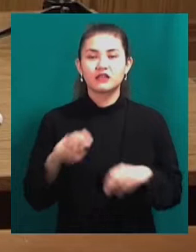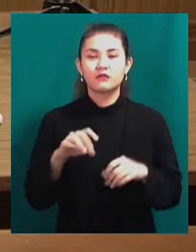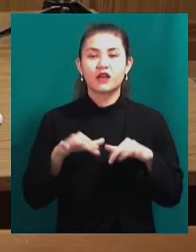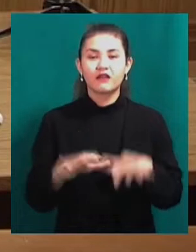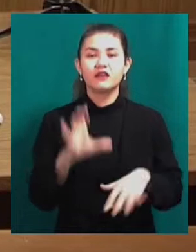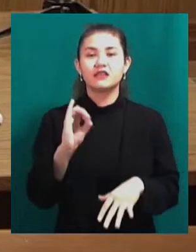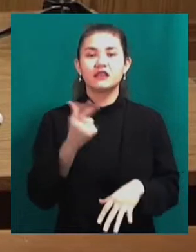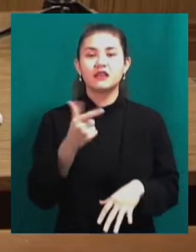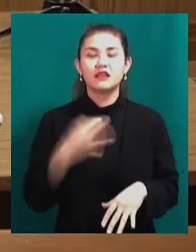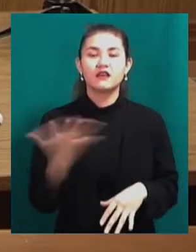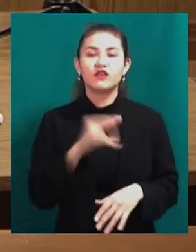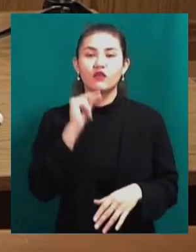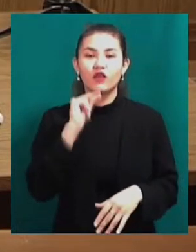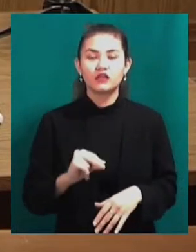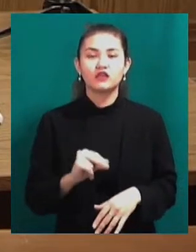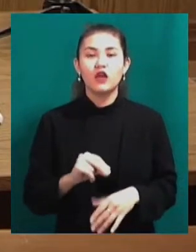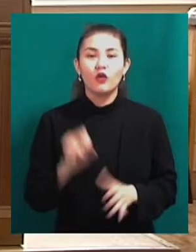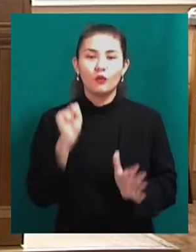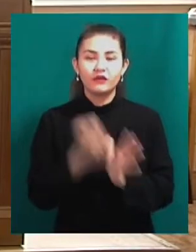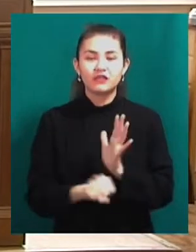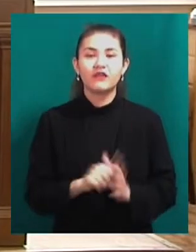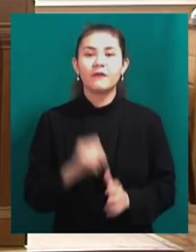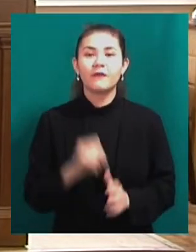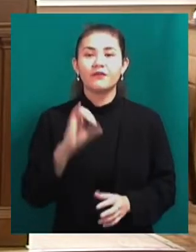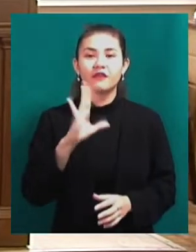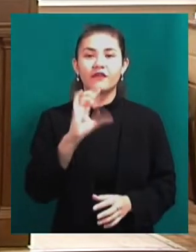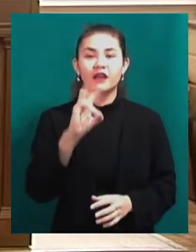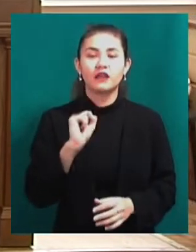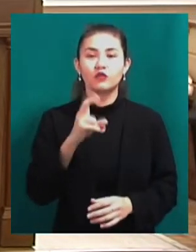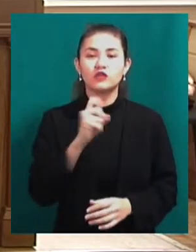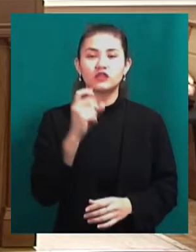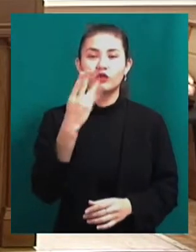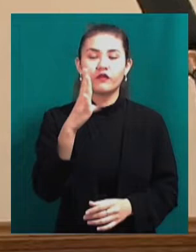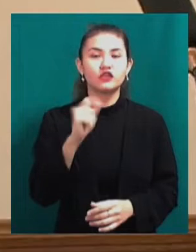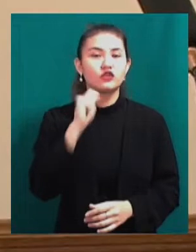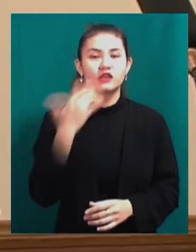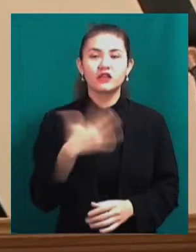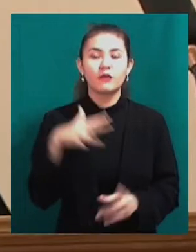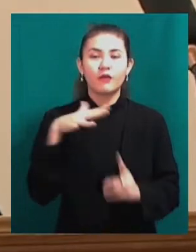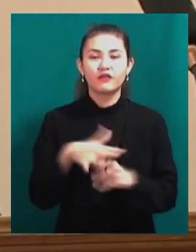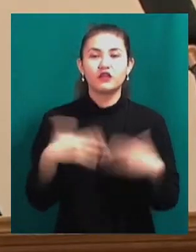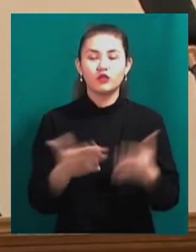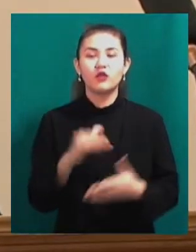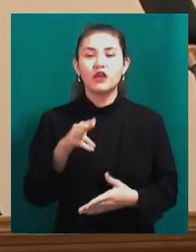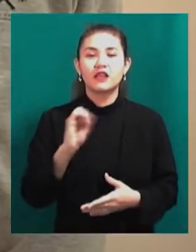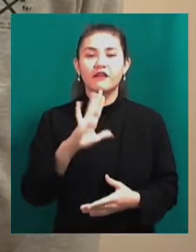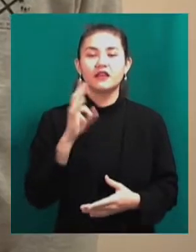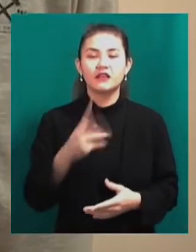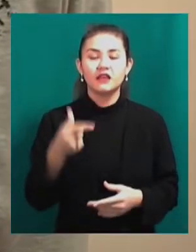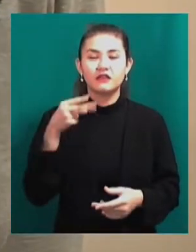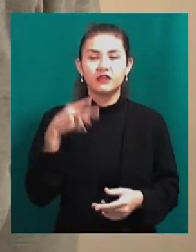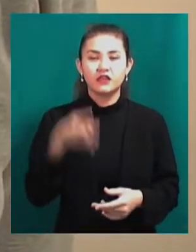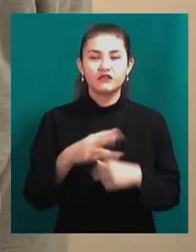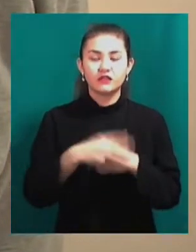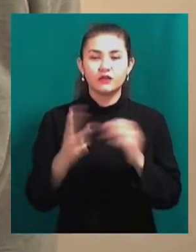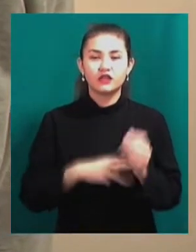якого обвинувачують в умисному вбивстві Івана Кузнєцова, чоловіка, який напав на нього у травні 2018 року.